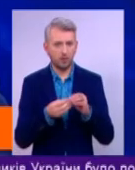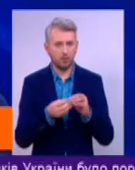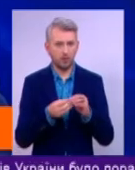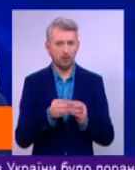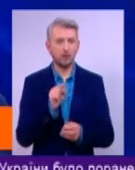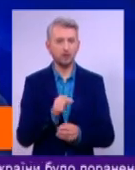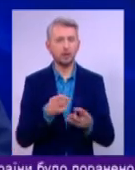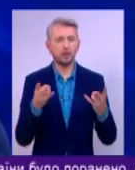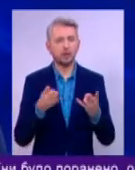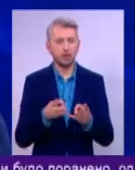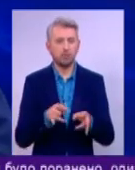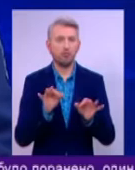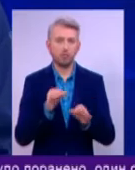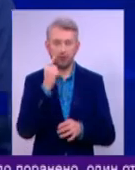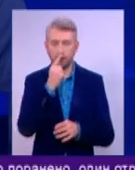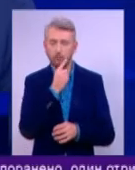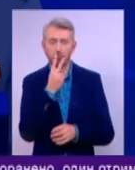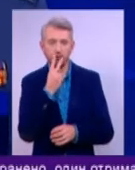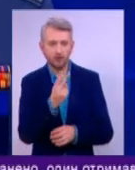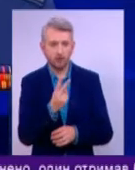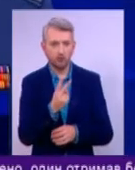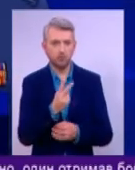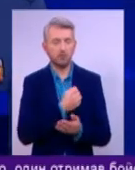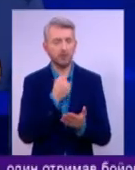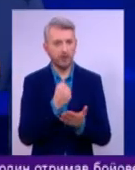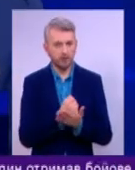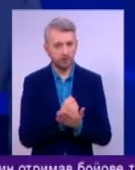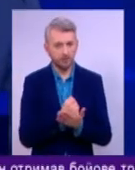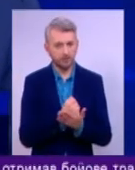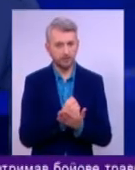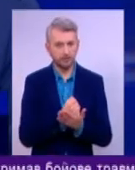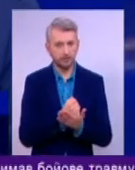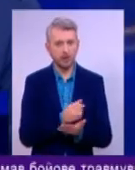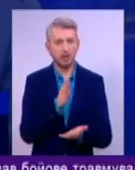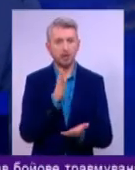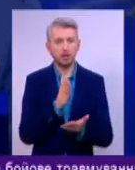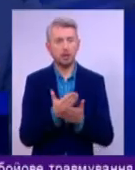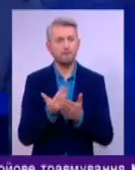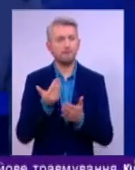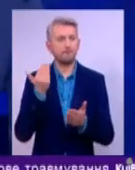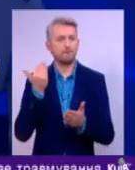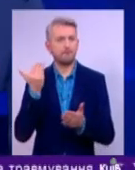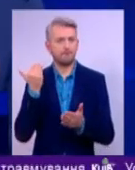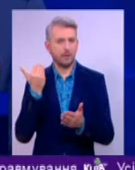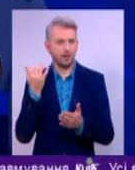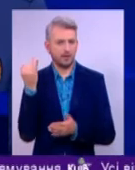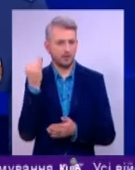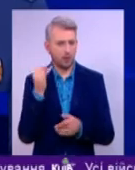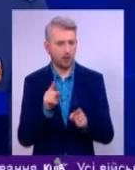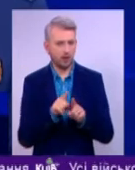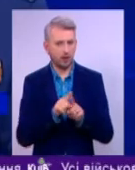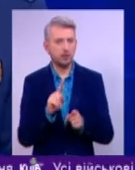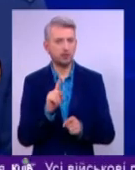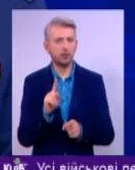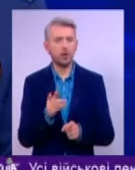треба, правди в очі дивлячись, підтвердити. Є предісторія така, що